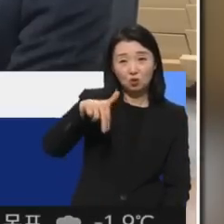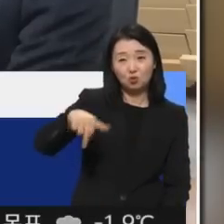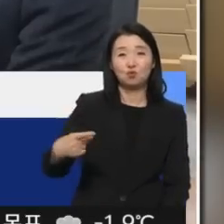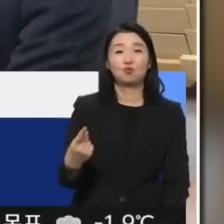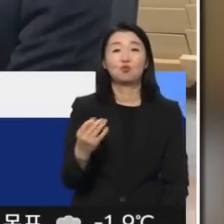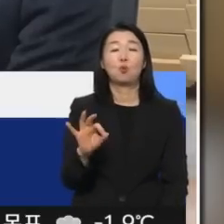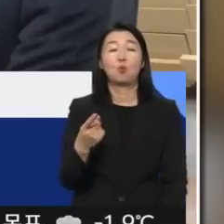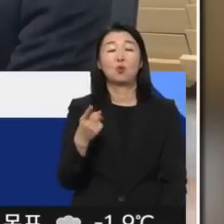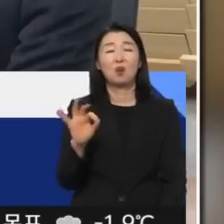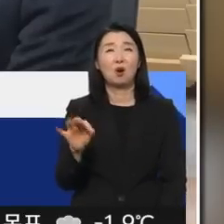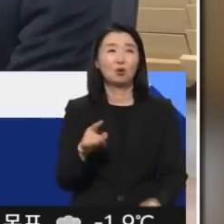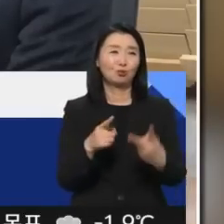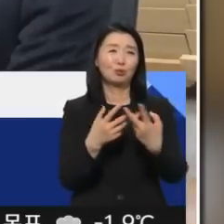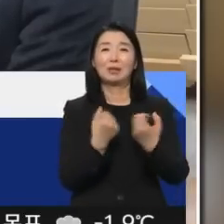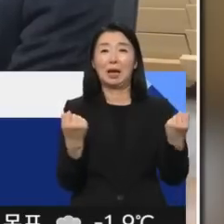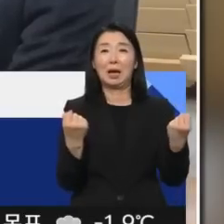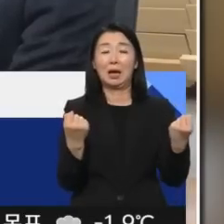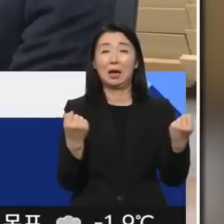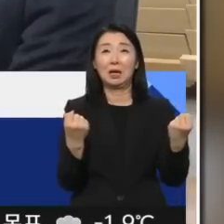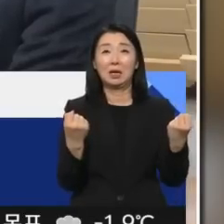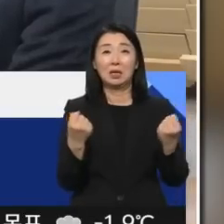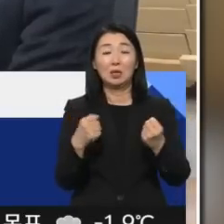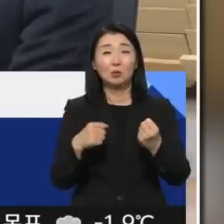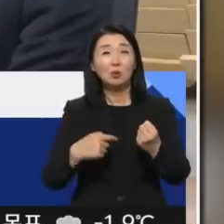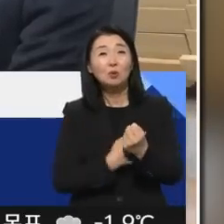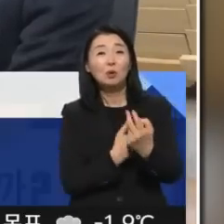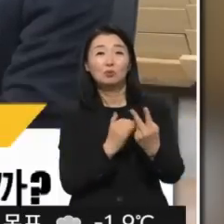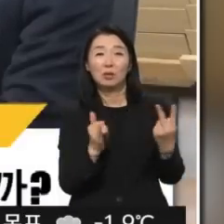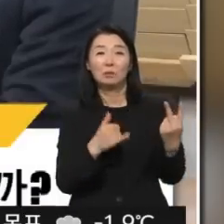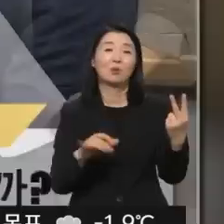좀 나눠먹는 형국이었거든요. 그리고 나머지 두 분이 더 있었죠. 예, 예.